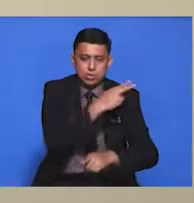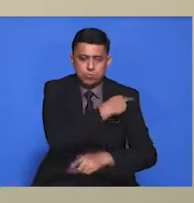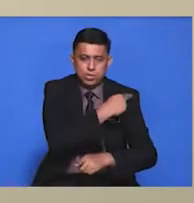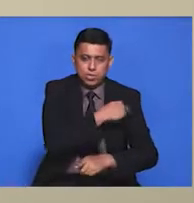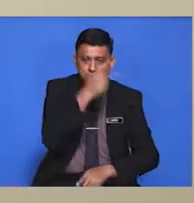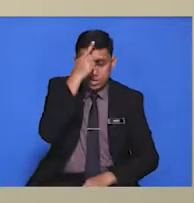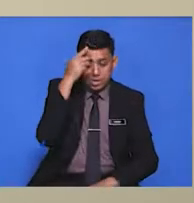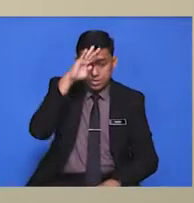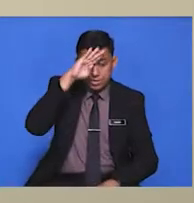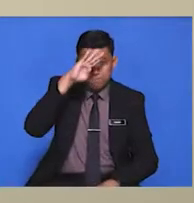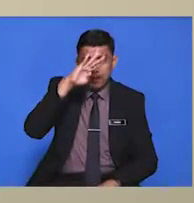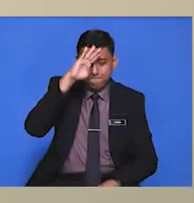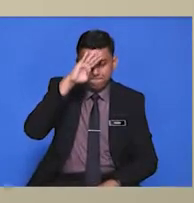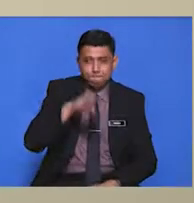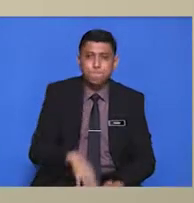demam.